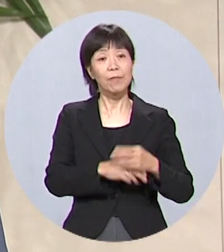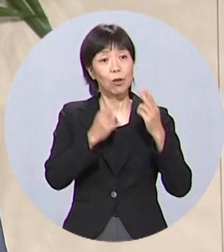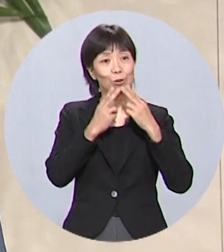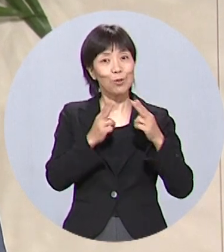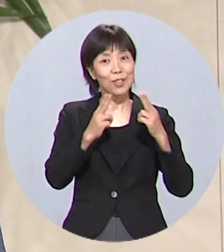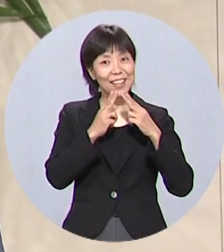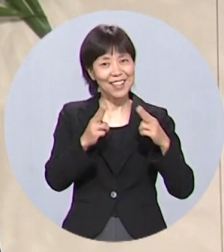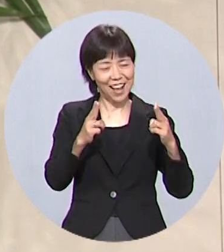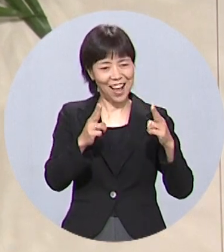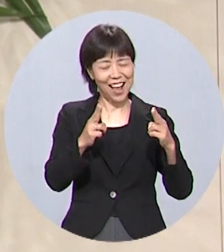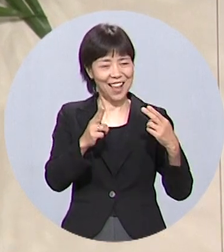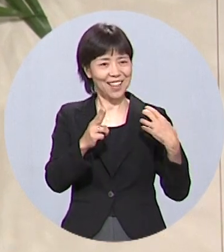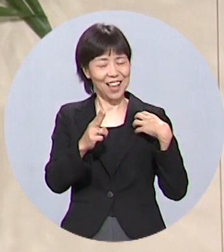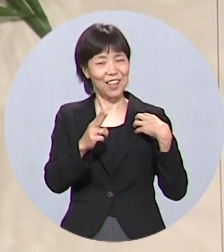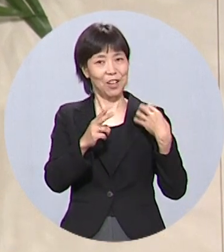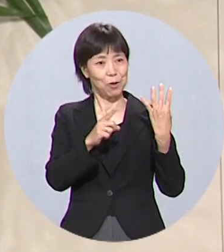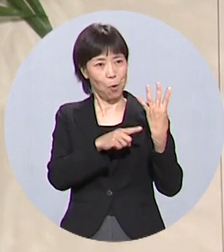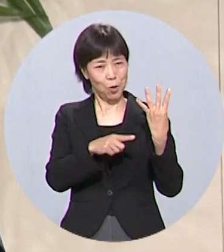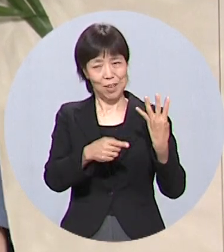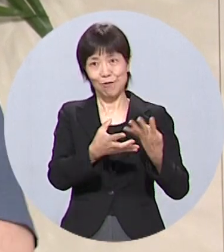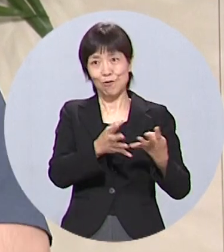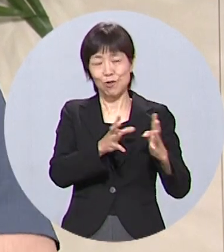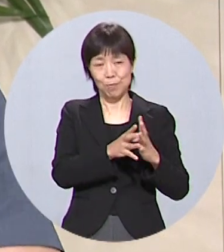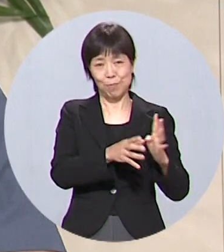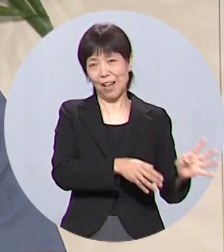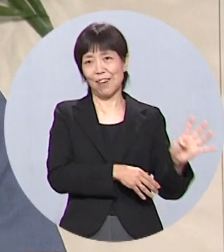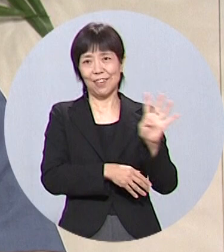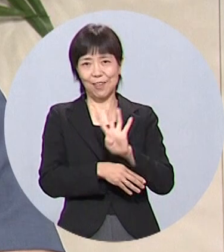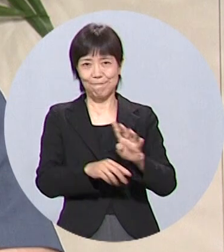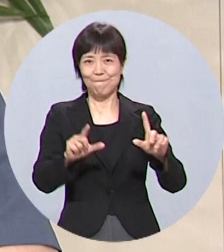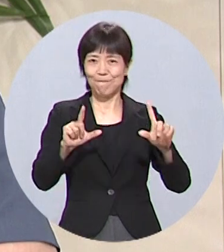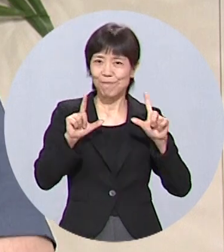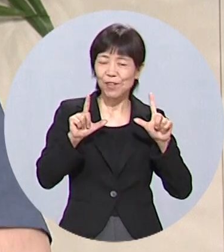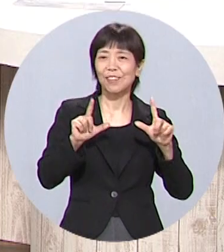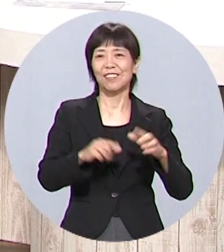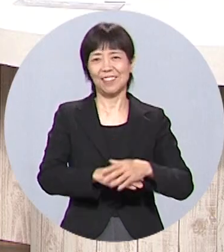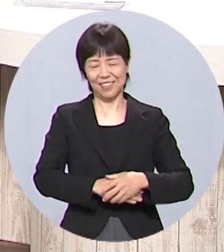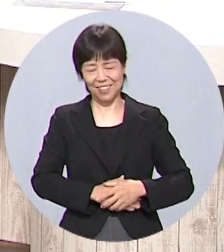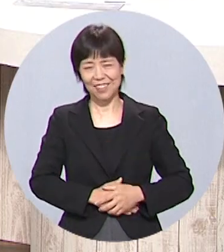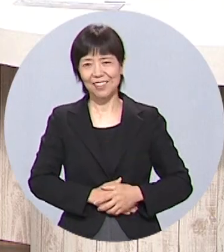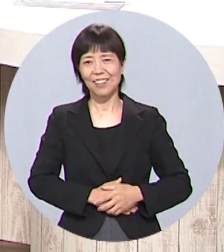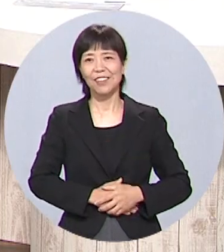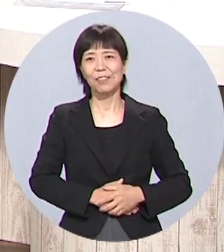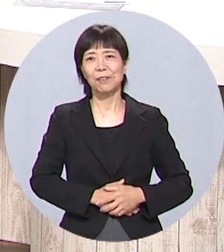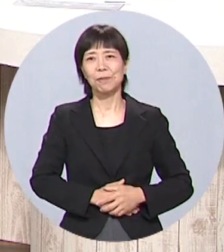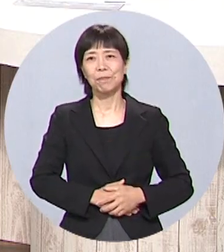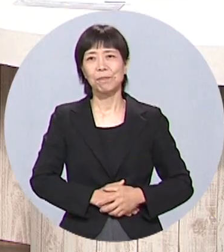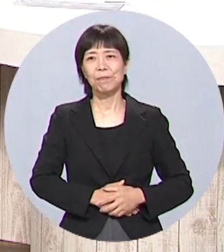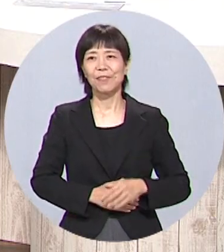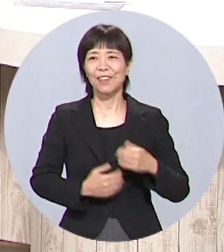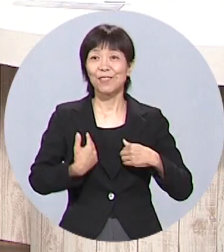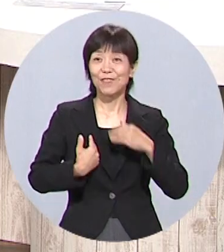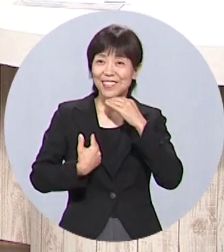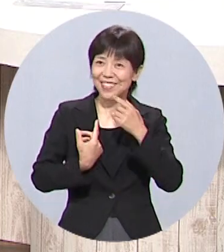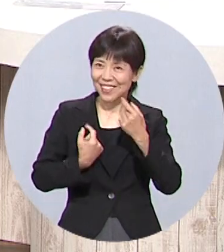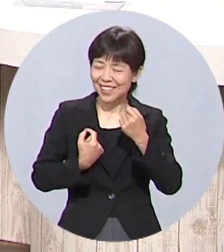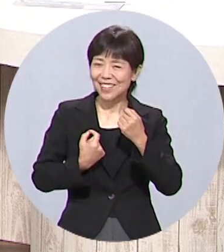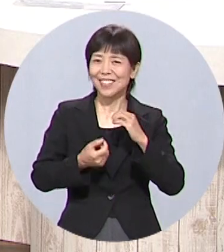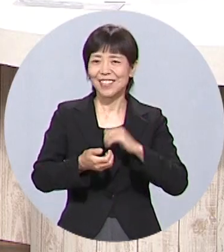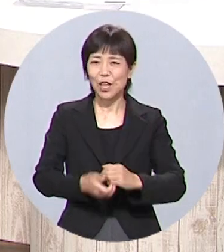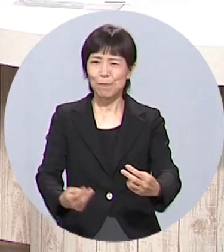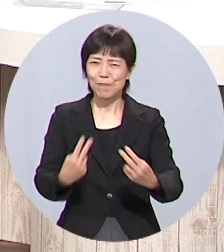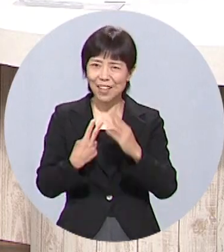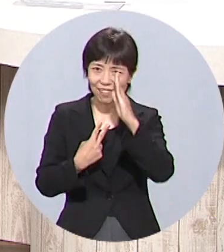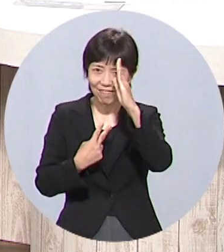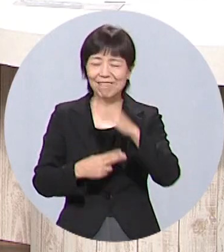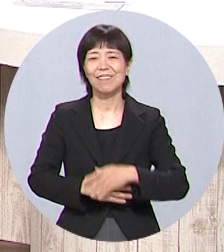ているテーマソングを歌ういたずらストアの皆さん、スタジオに登場します。 わ、これ生で聴けるんですか ね 楽しみですね、 ぜひご覧